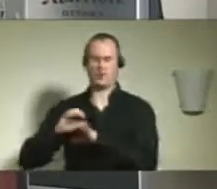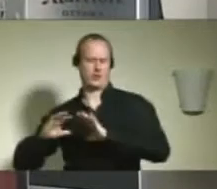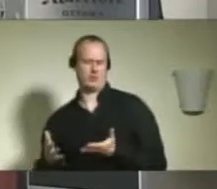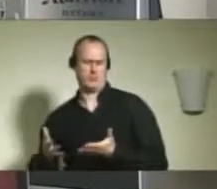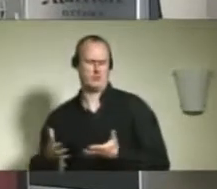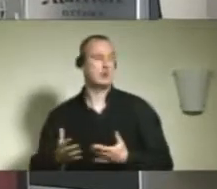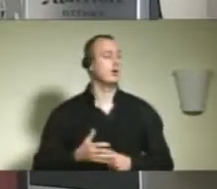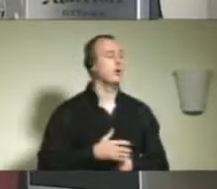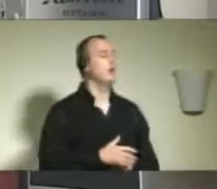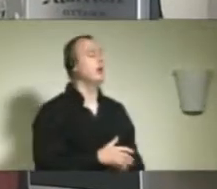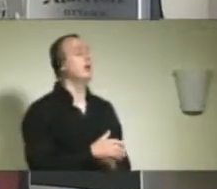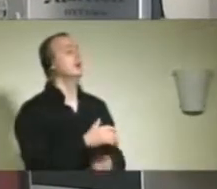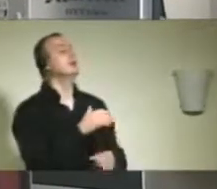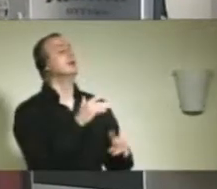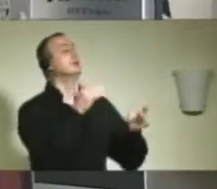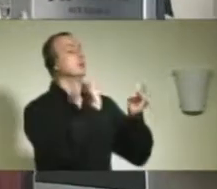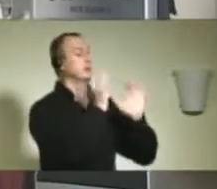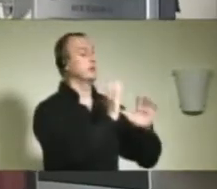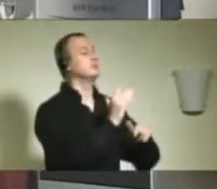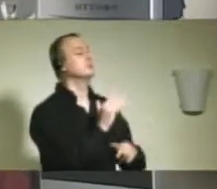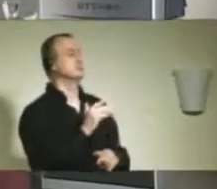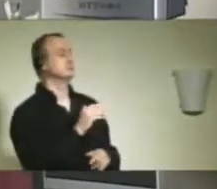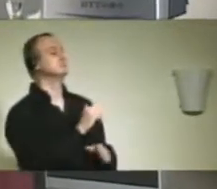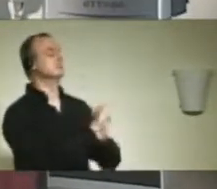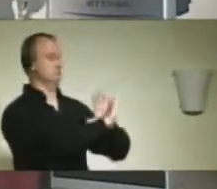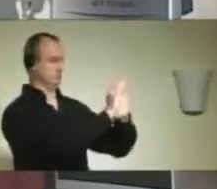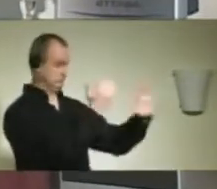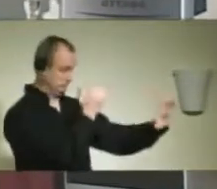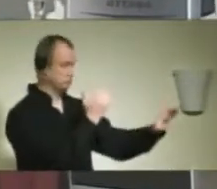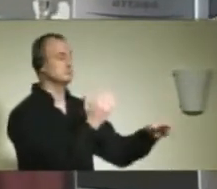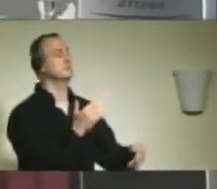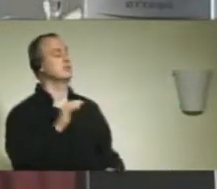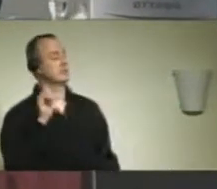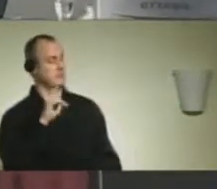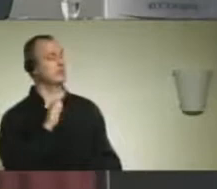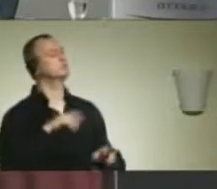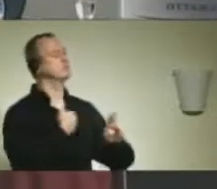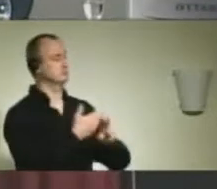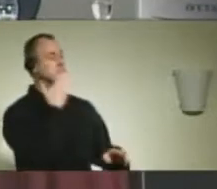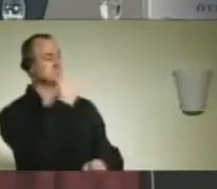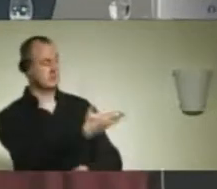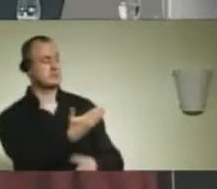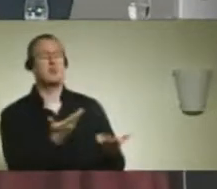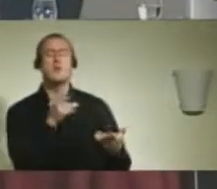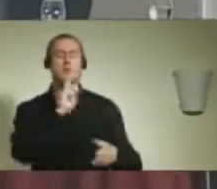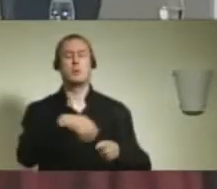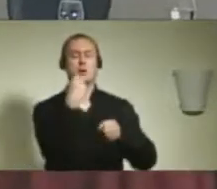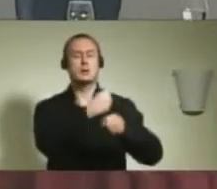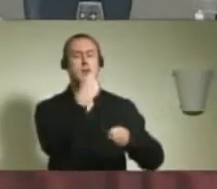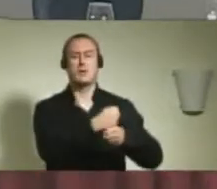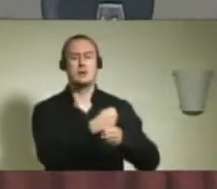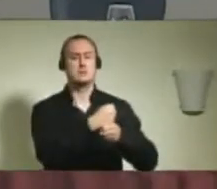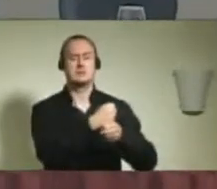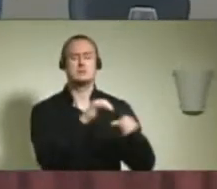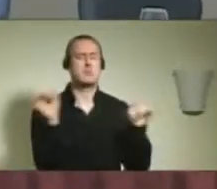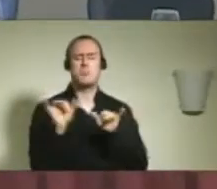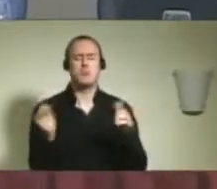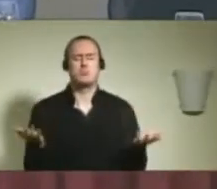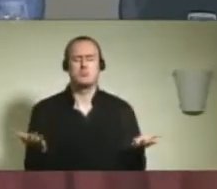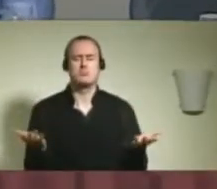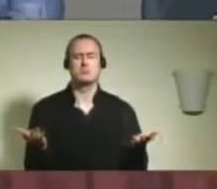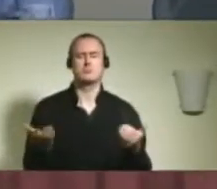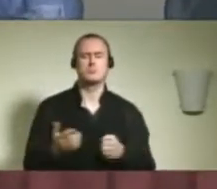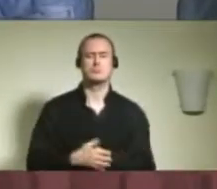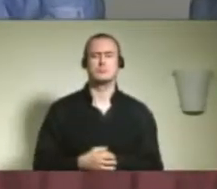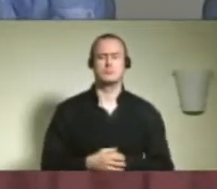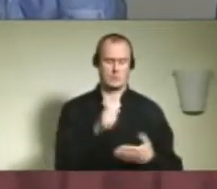Merci pour la question. Donc, en termes de travail, c'est les mêmes. Hein. C'est nos collègues,